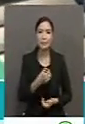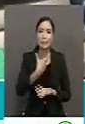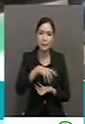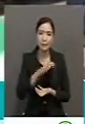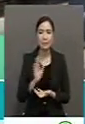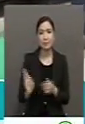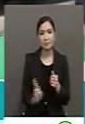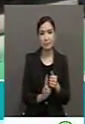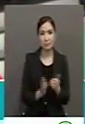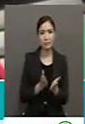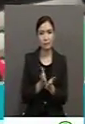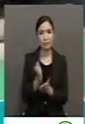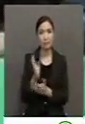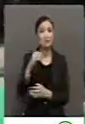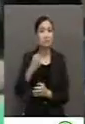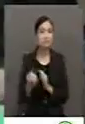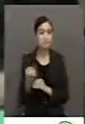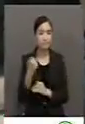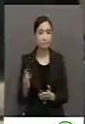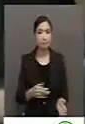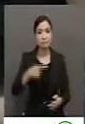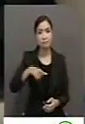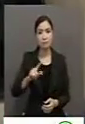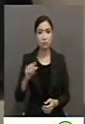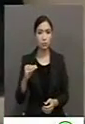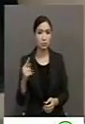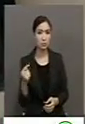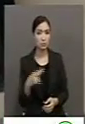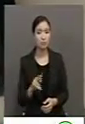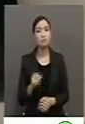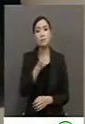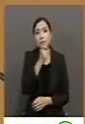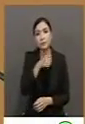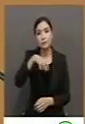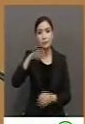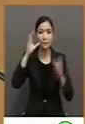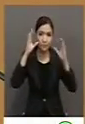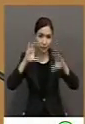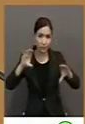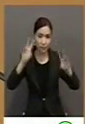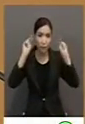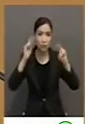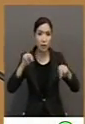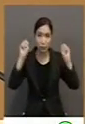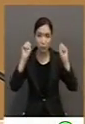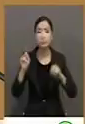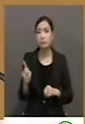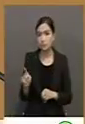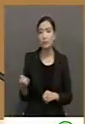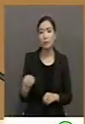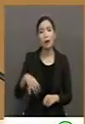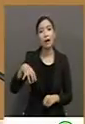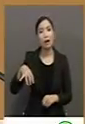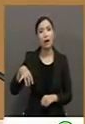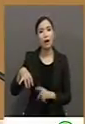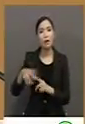ของฝั่งของรองนายกฝ่ายความมั่นคงส่วนพลโทสรรเสริญแก้วกำเนิดค่ะโฆษกประจำสำนักนายกรัฐมนตรีนะคะก็บอกว่านายกนั้นสั่